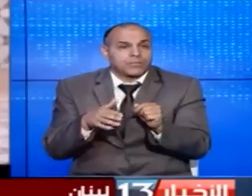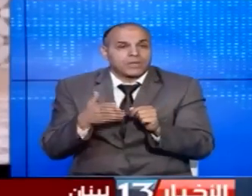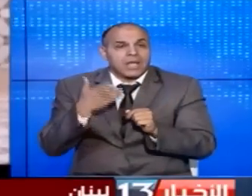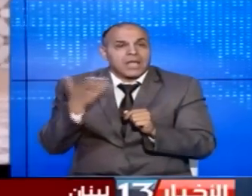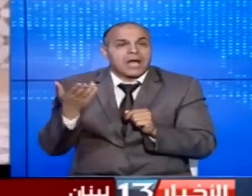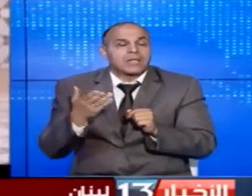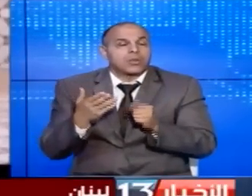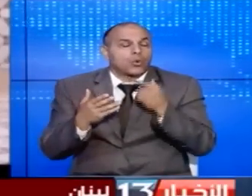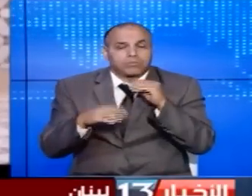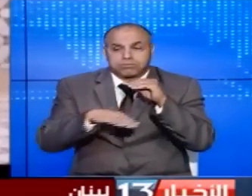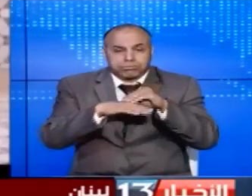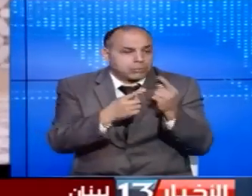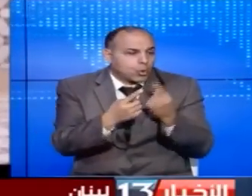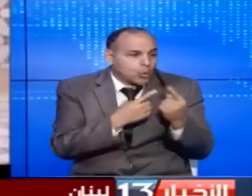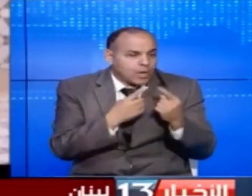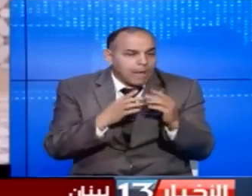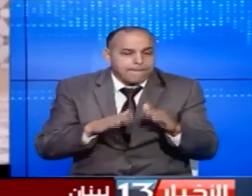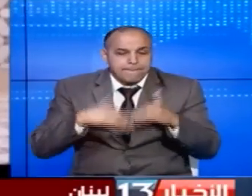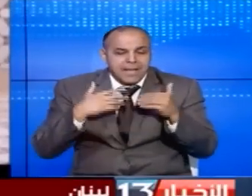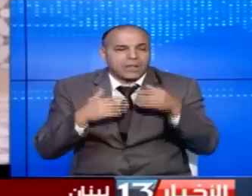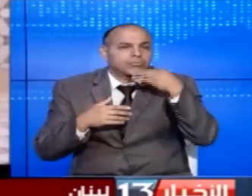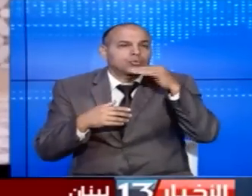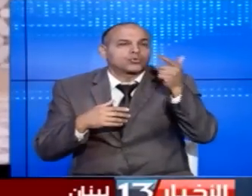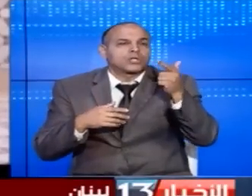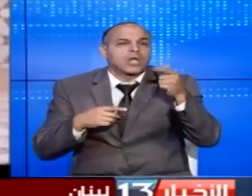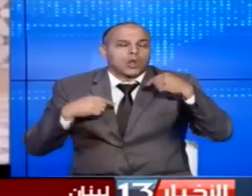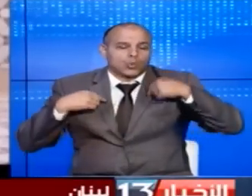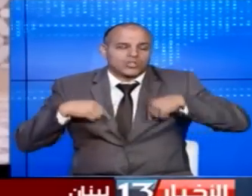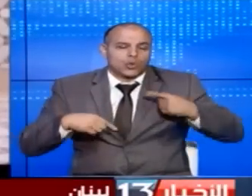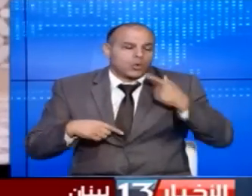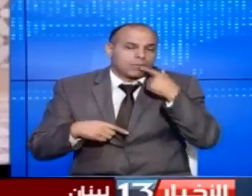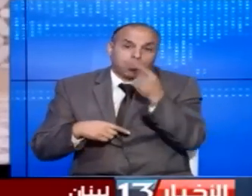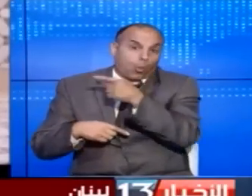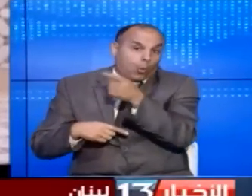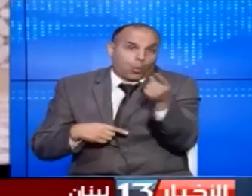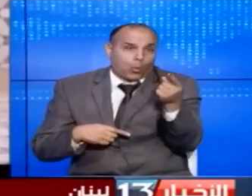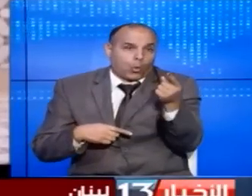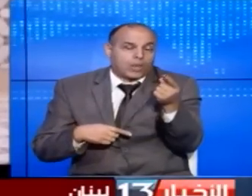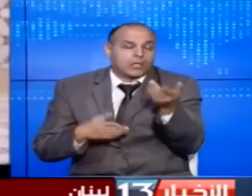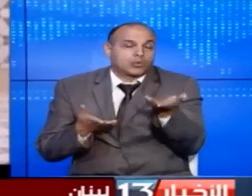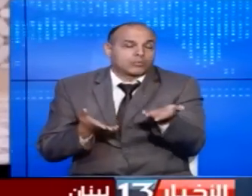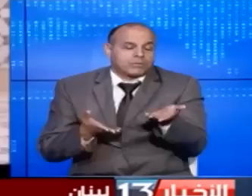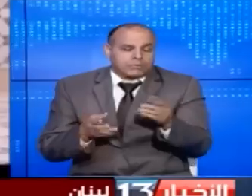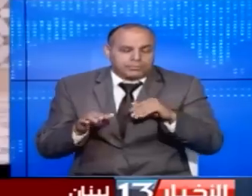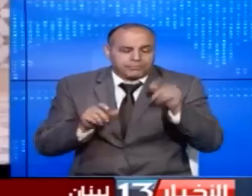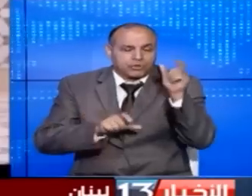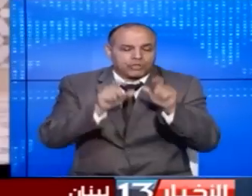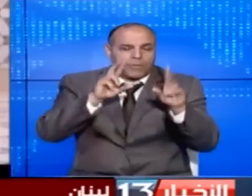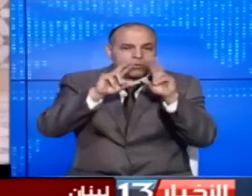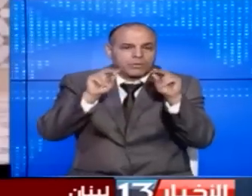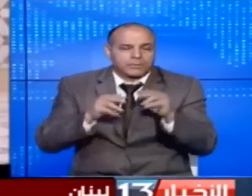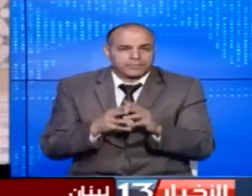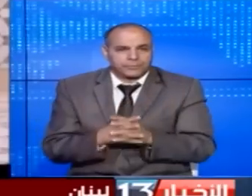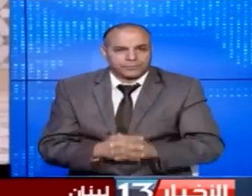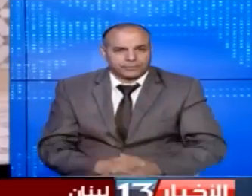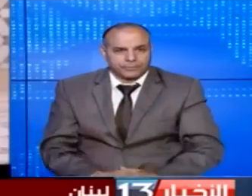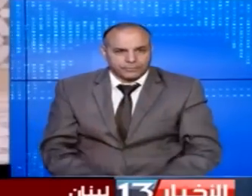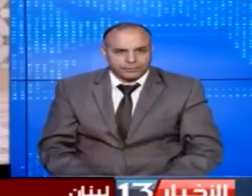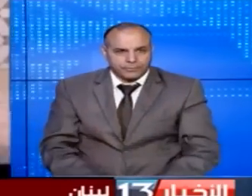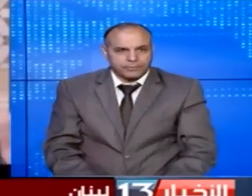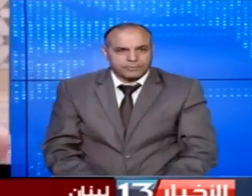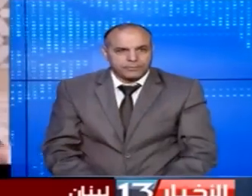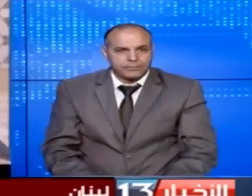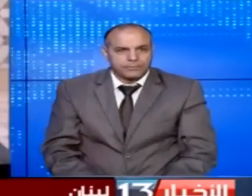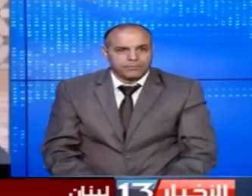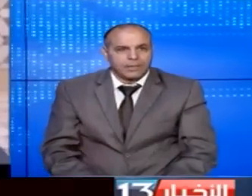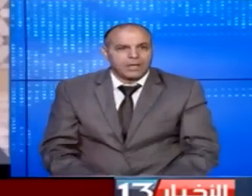يجرى التشاور بشأنها بعد الكلمة التي توجه بها رئيس الوزراء اللبناني سعد الحريري إلى الشعب اللبناني. يلي